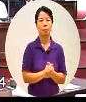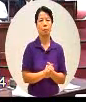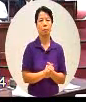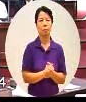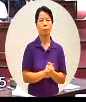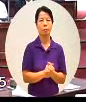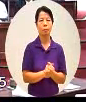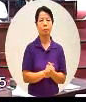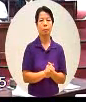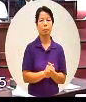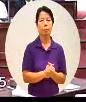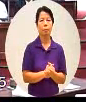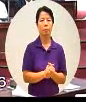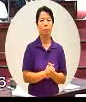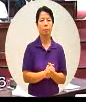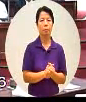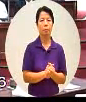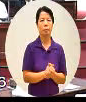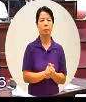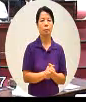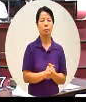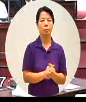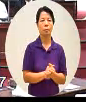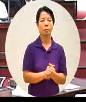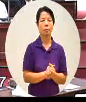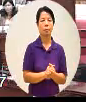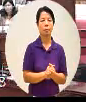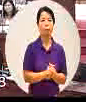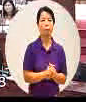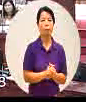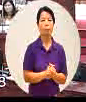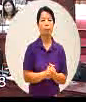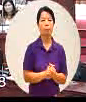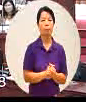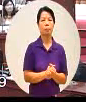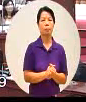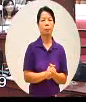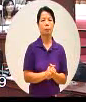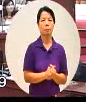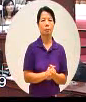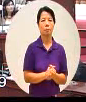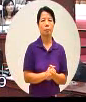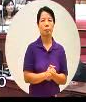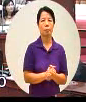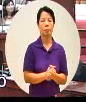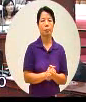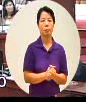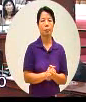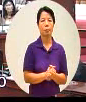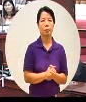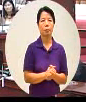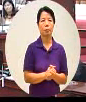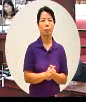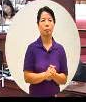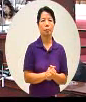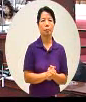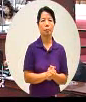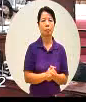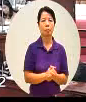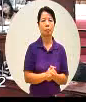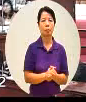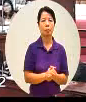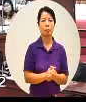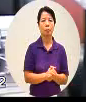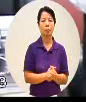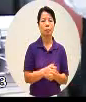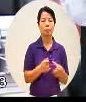在。 哦，拢司机在，唔，我是讲家开车呢，家己开车呀、啊。 没有啦，他们公务是